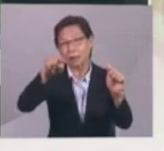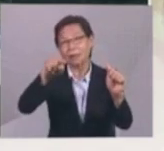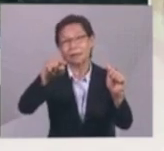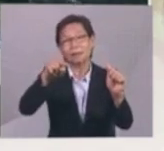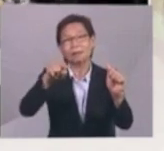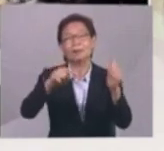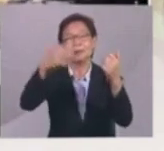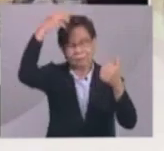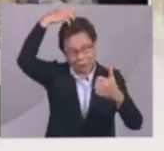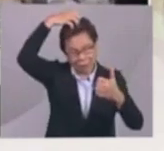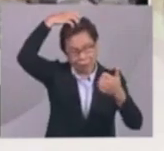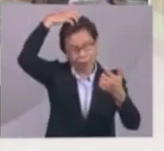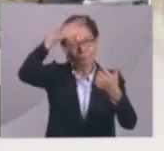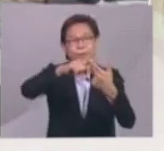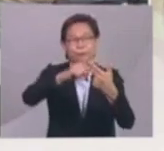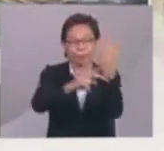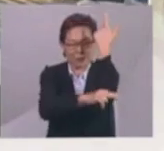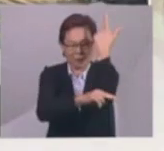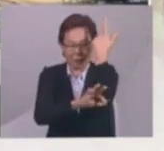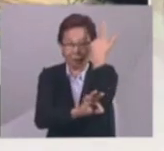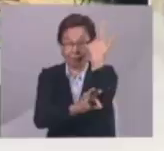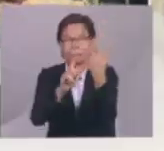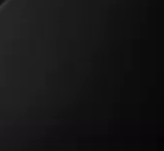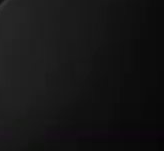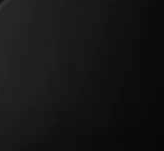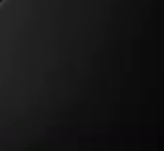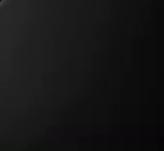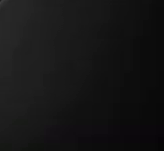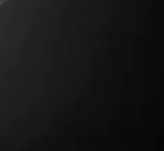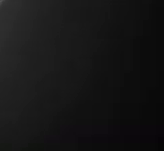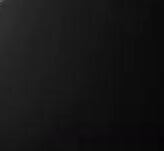bagi mereka yang berada di Selangor, Negeri Sembilan dan Terengganu.